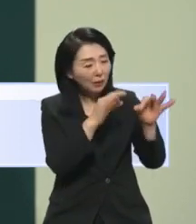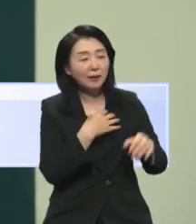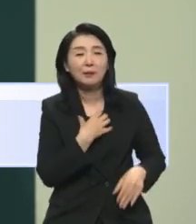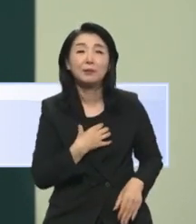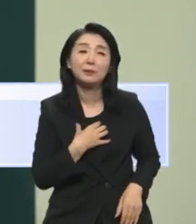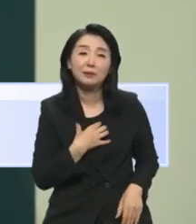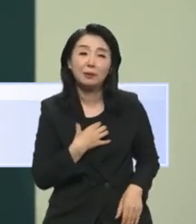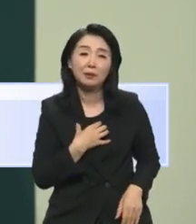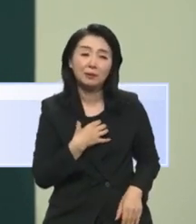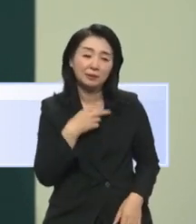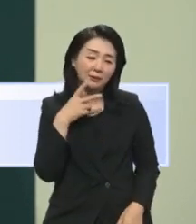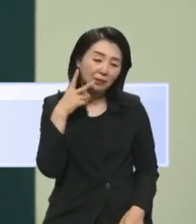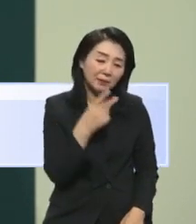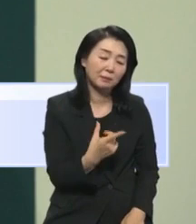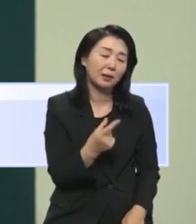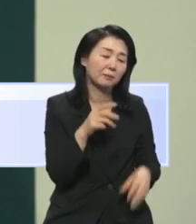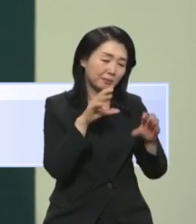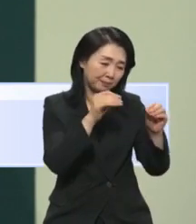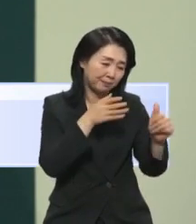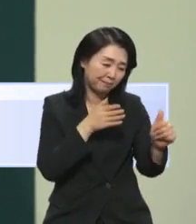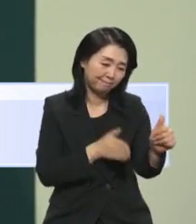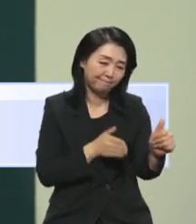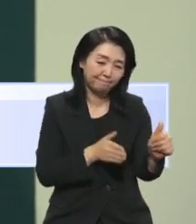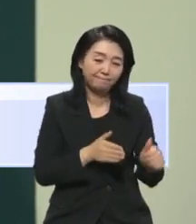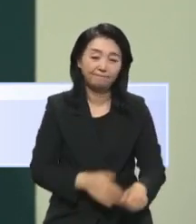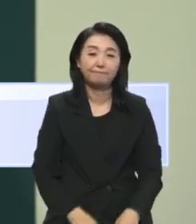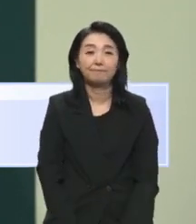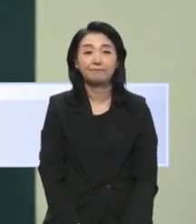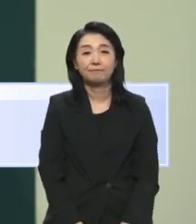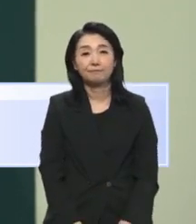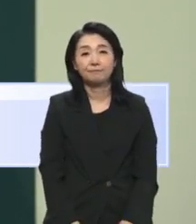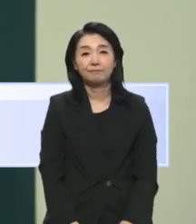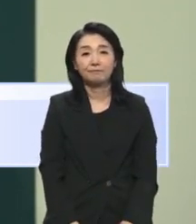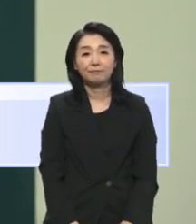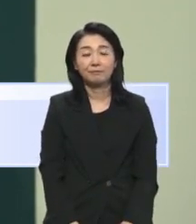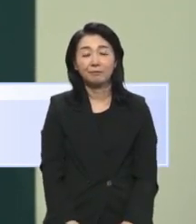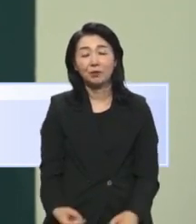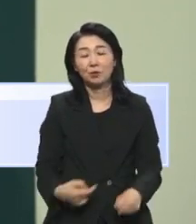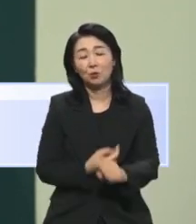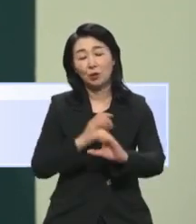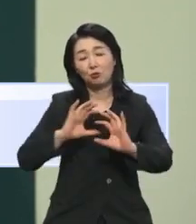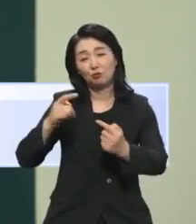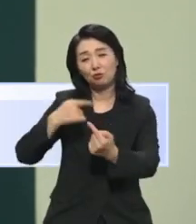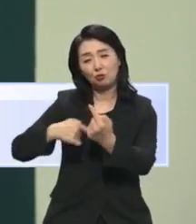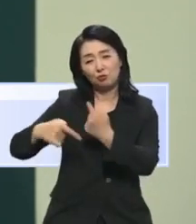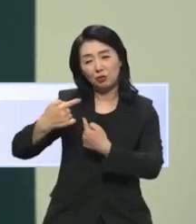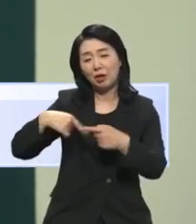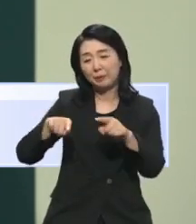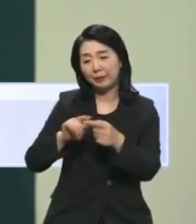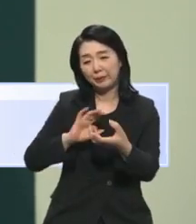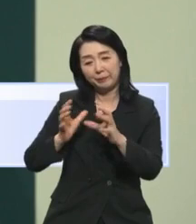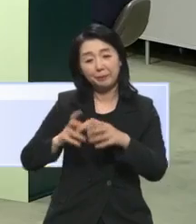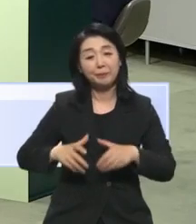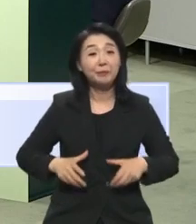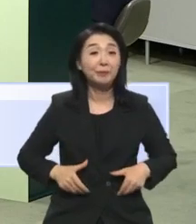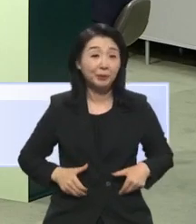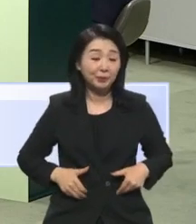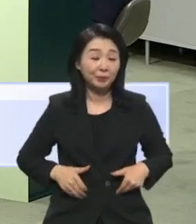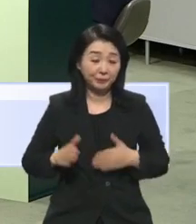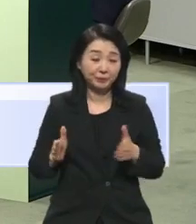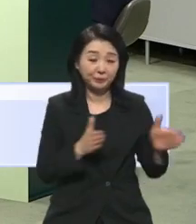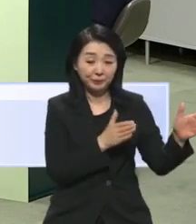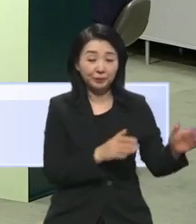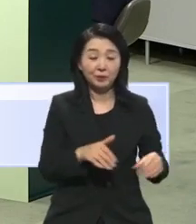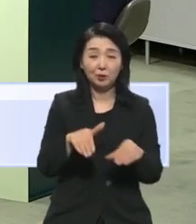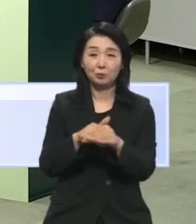단식은 빨리 중단하는게 저는 옳다고 보이고 나머지 국정을 논할 때가 된 거 아닌가 싶어요 문재인